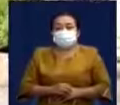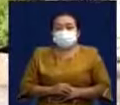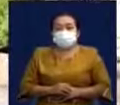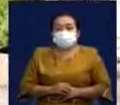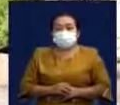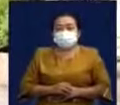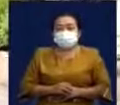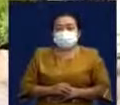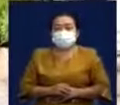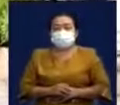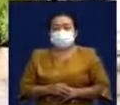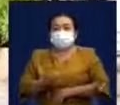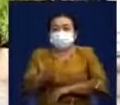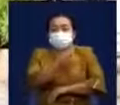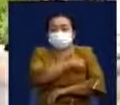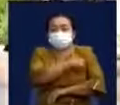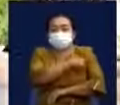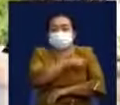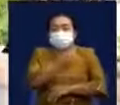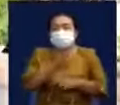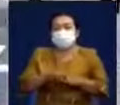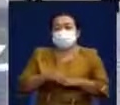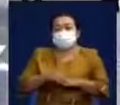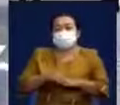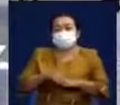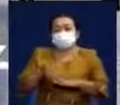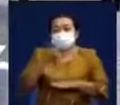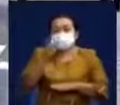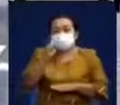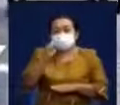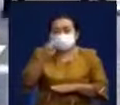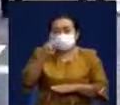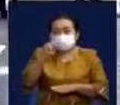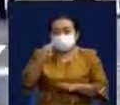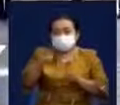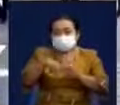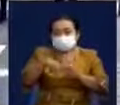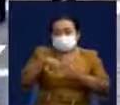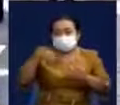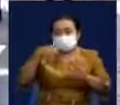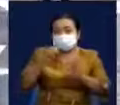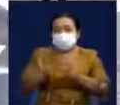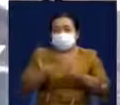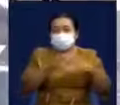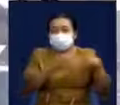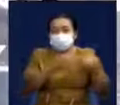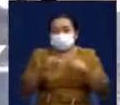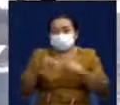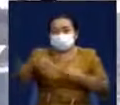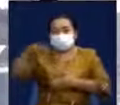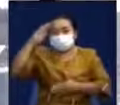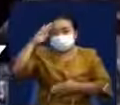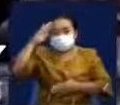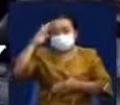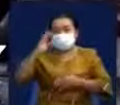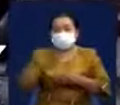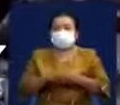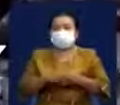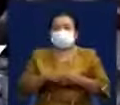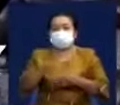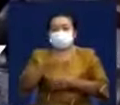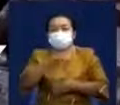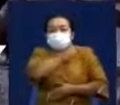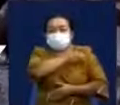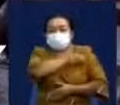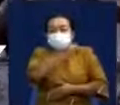พลตรีเทิดศักดิ์งามสนองเสนาธิการกองทัพน้อยที่3นะคะนำกำลังพลจิตอาสาพระราชทานและสมาคมแม่